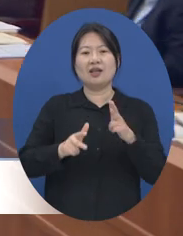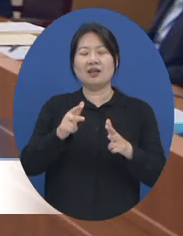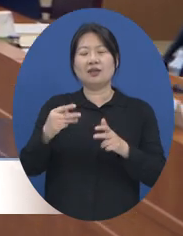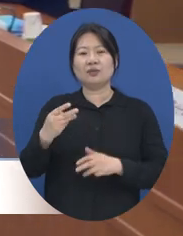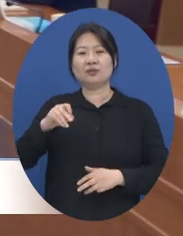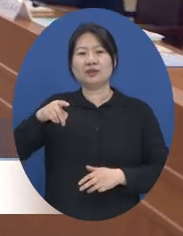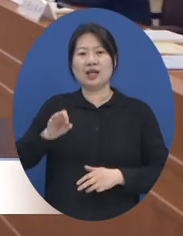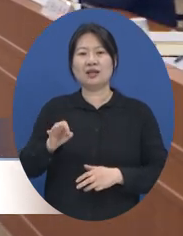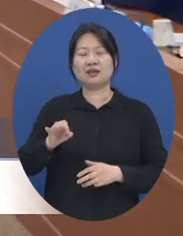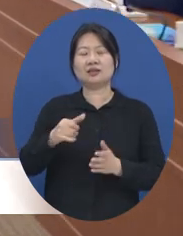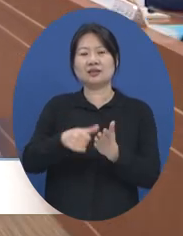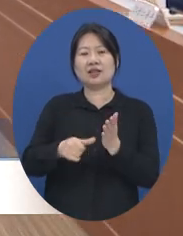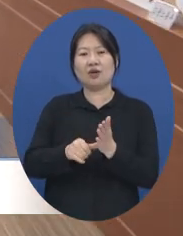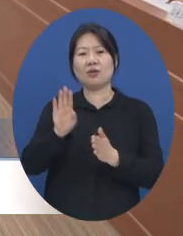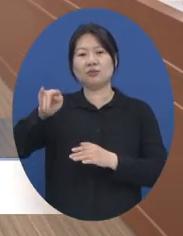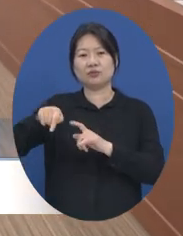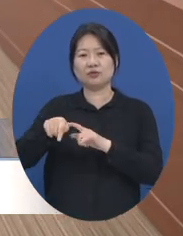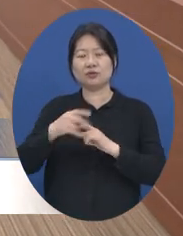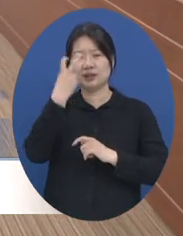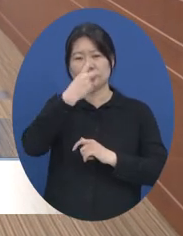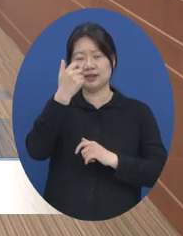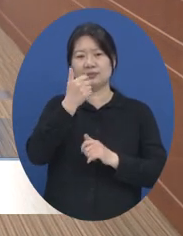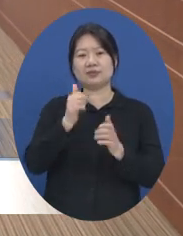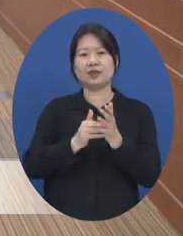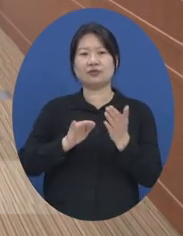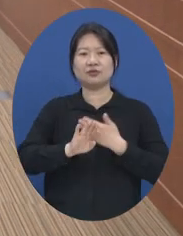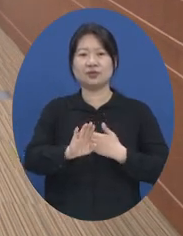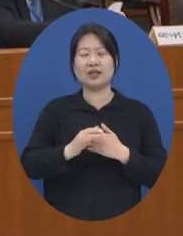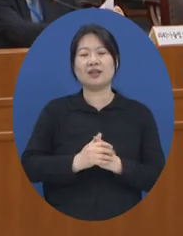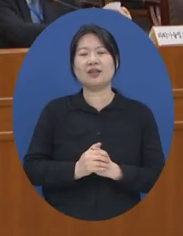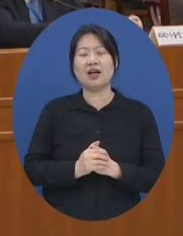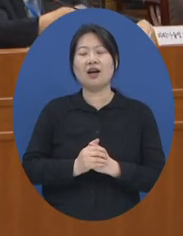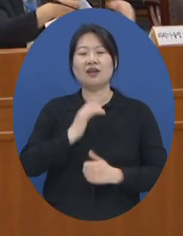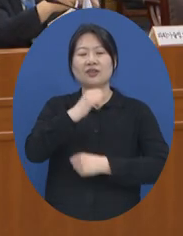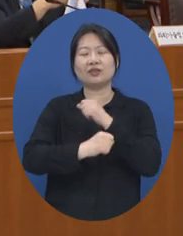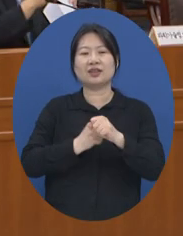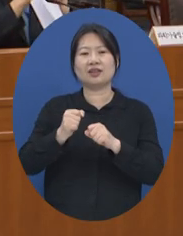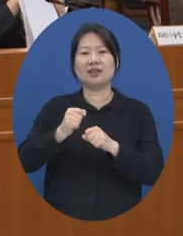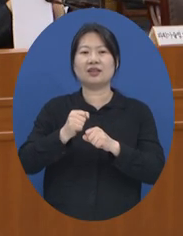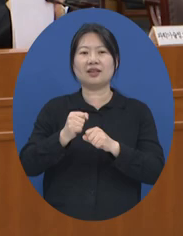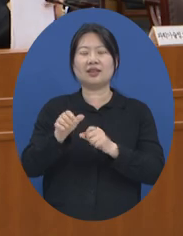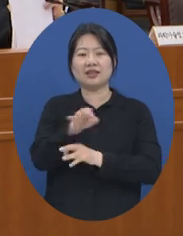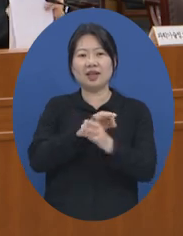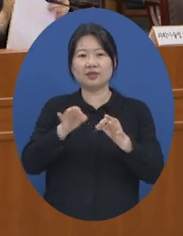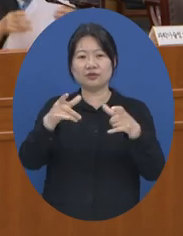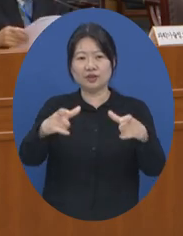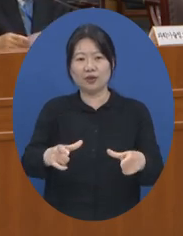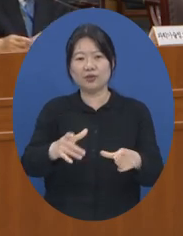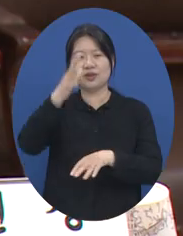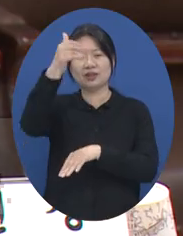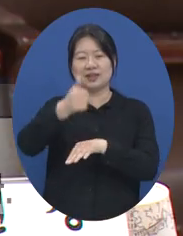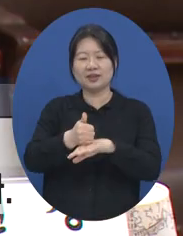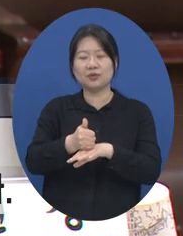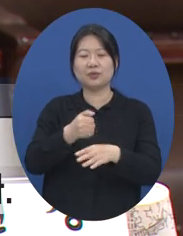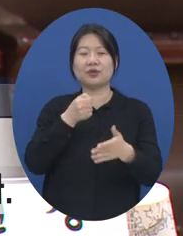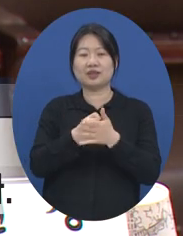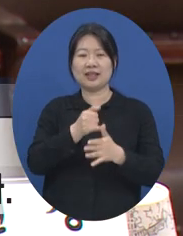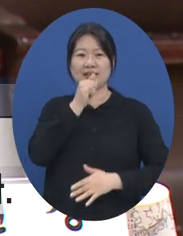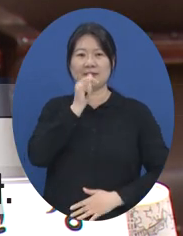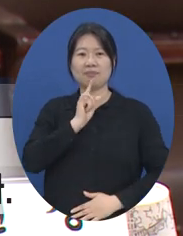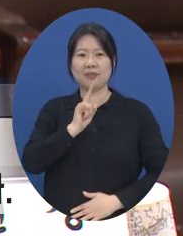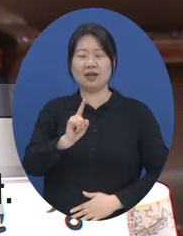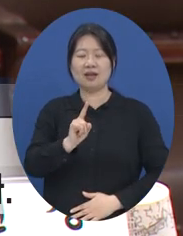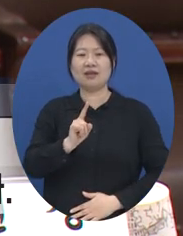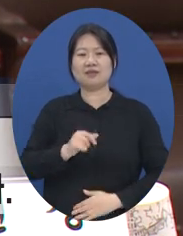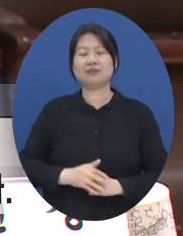산업통상자원부가 경제자유구역위원회 심의를 열어 시흥 백오지구를 경제자유구역으로 최종 확정지었습니다. 지정평가